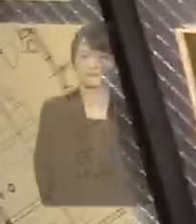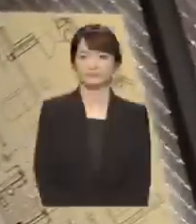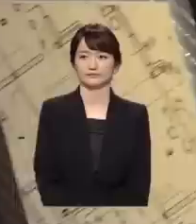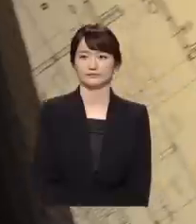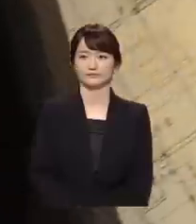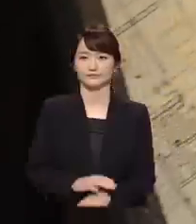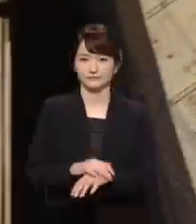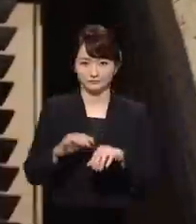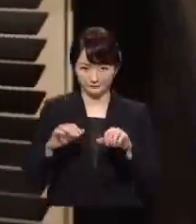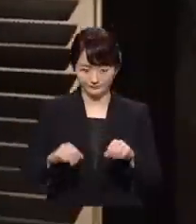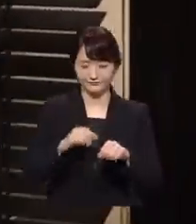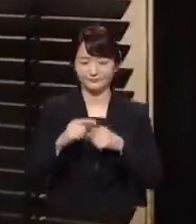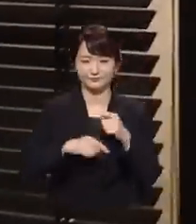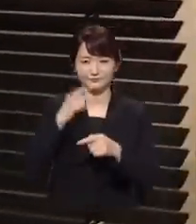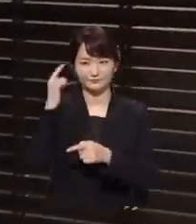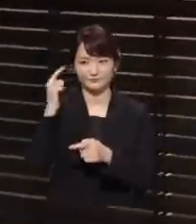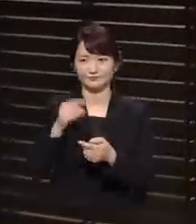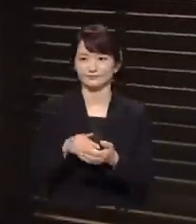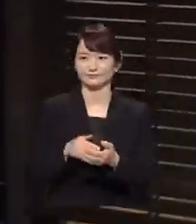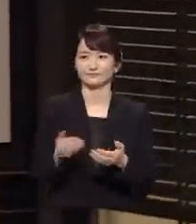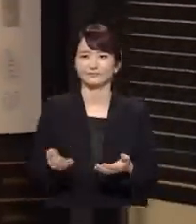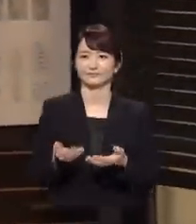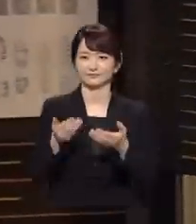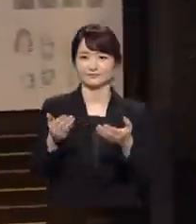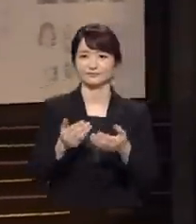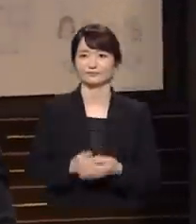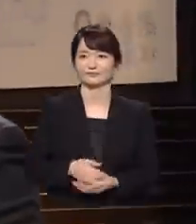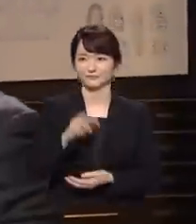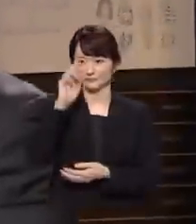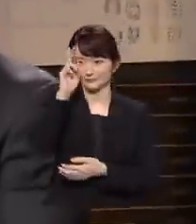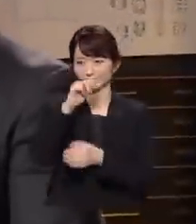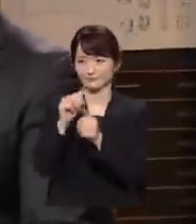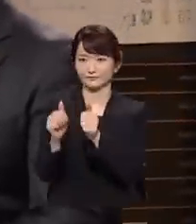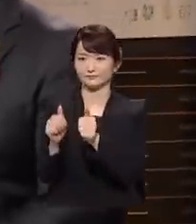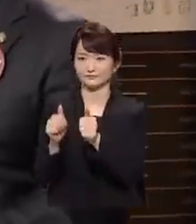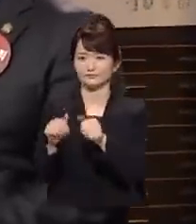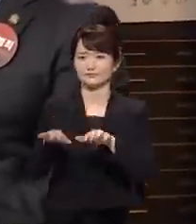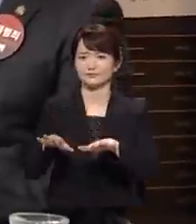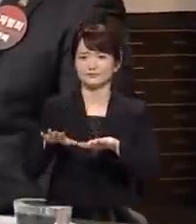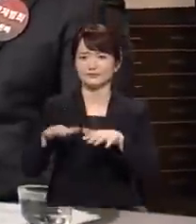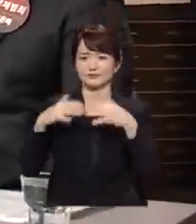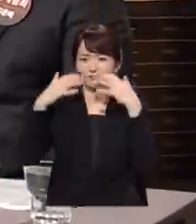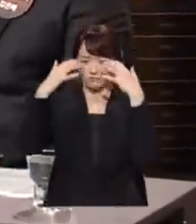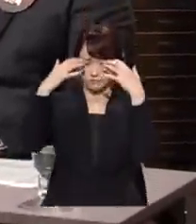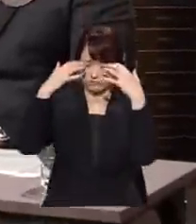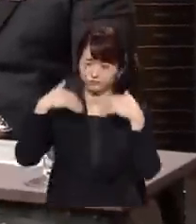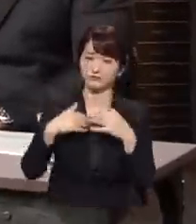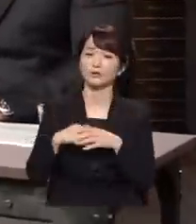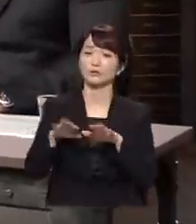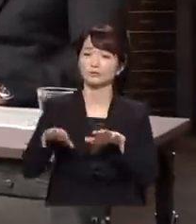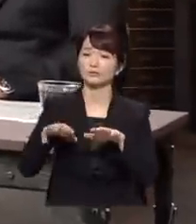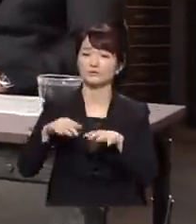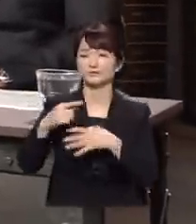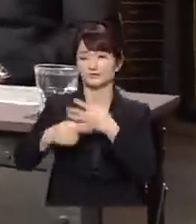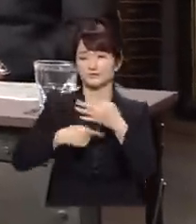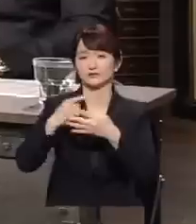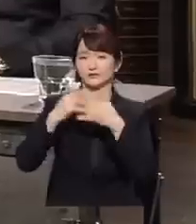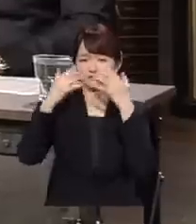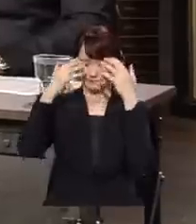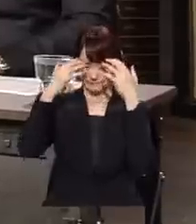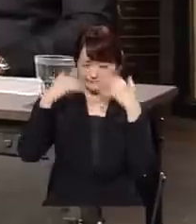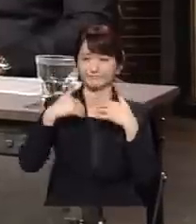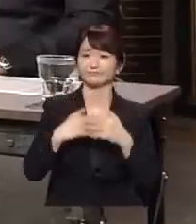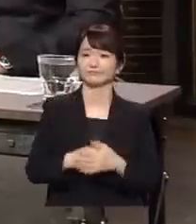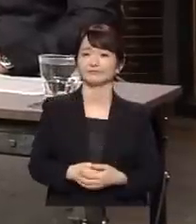뾰로로 안녕하십니까? 아유, 박 변호사님. 네. 오늘 너무 덥습니다. 여름입니다. 예. 그러니까요. 6월